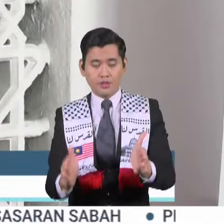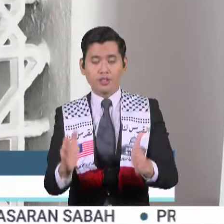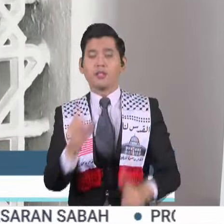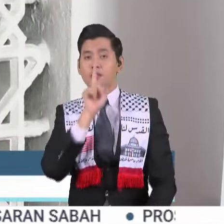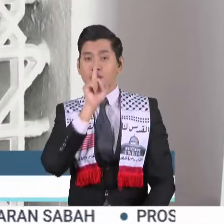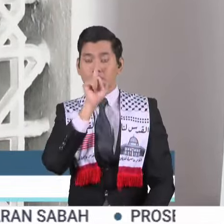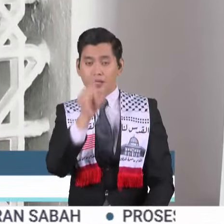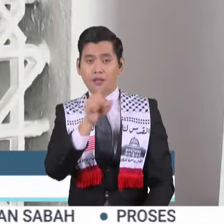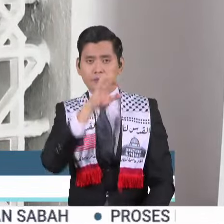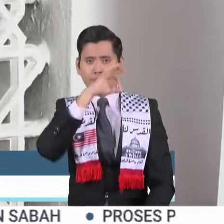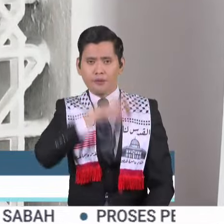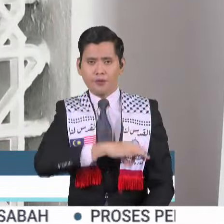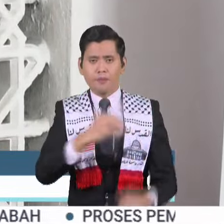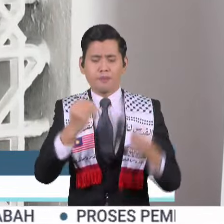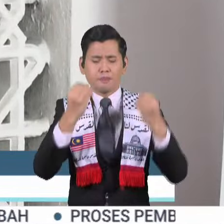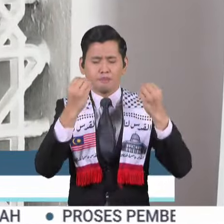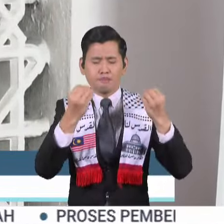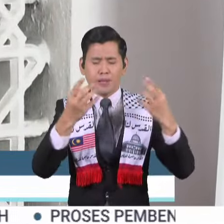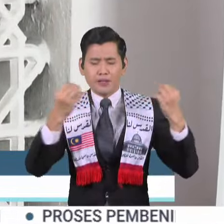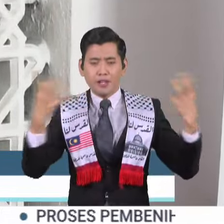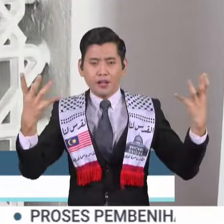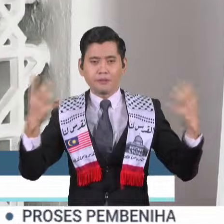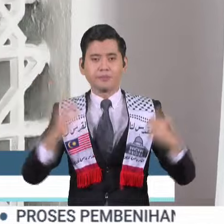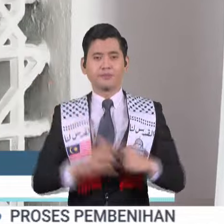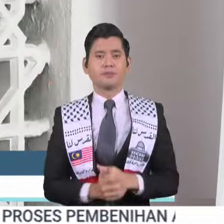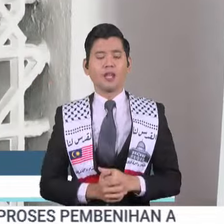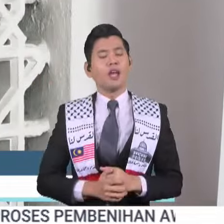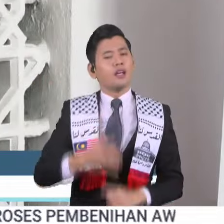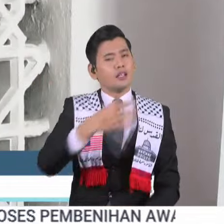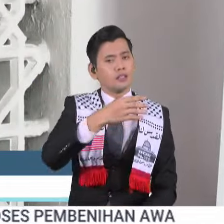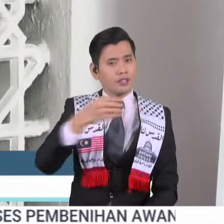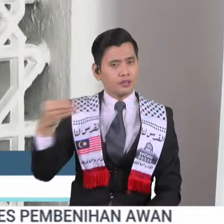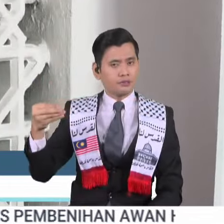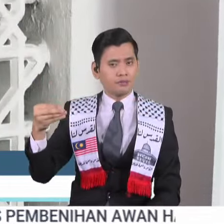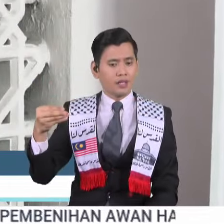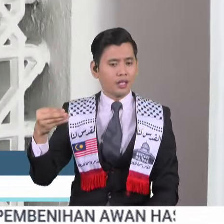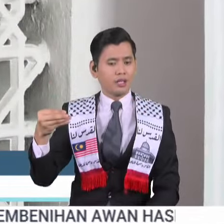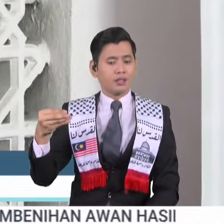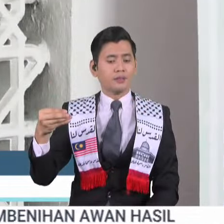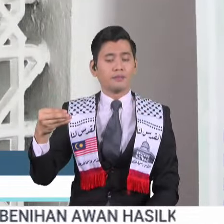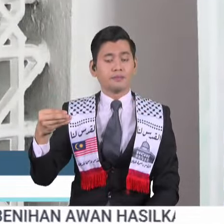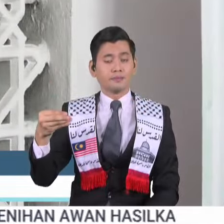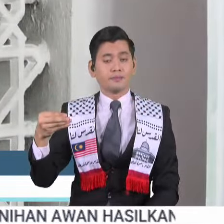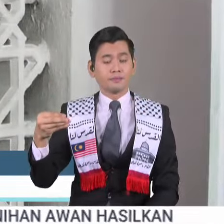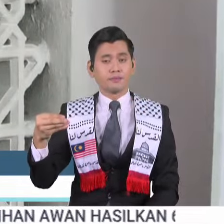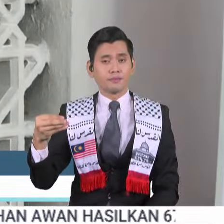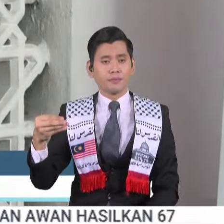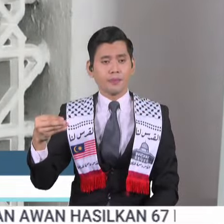mana ganjarannya tersangat luas dan di mana